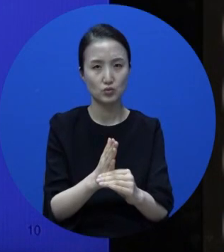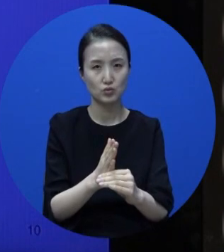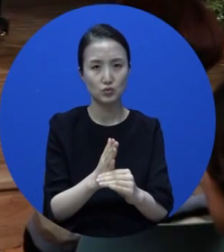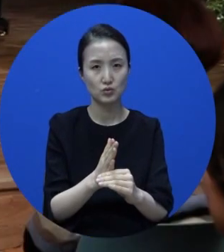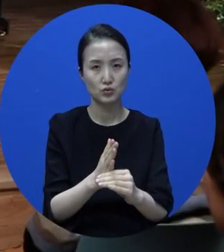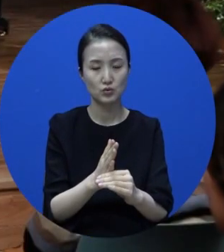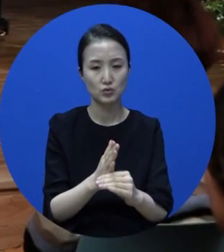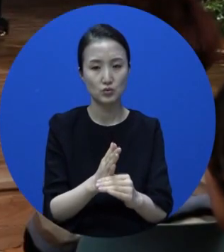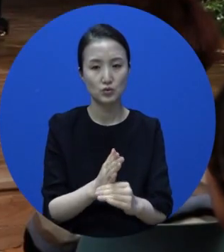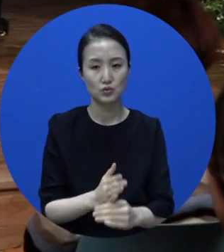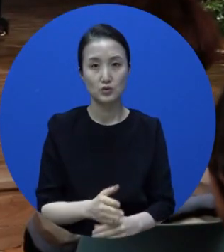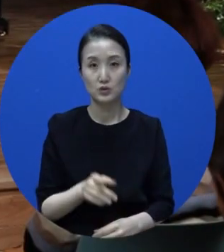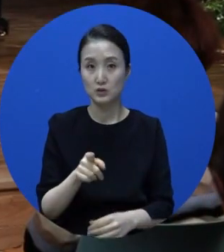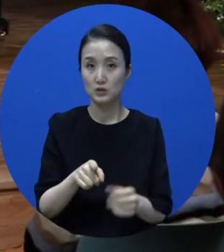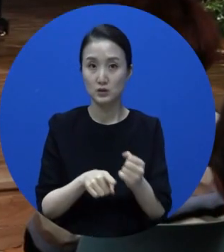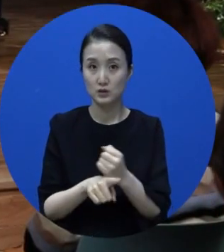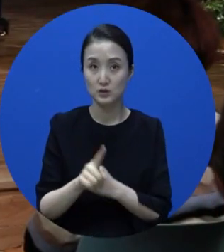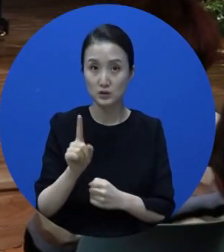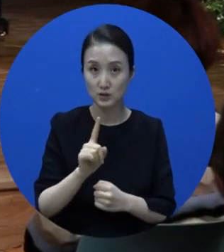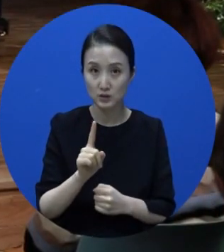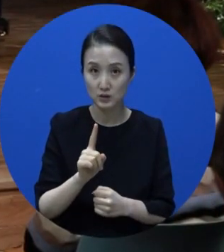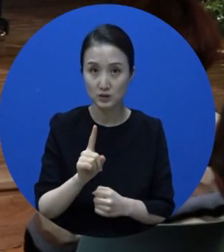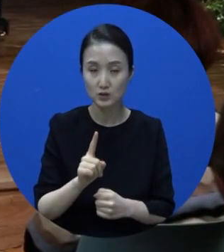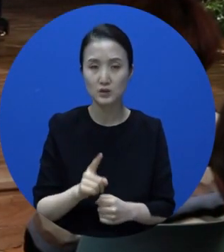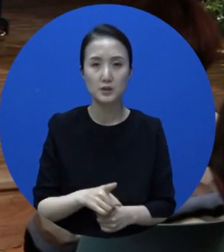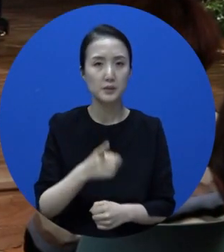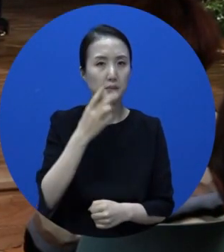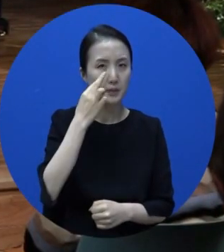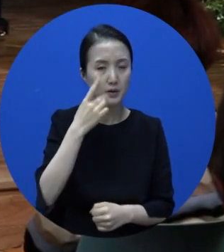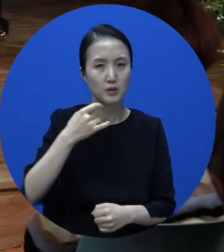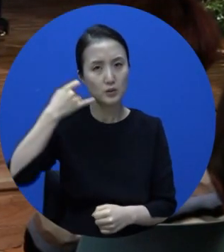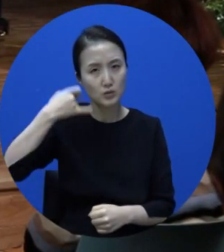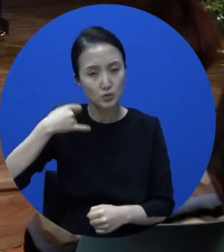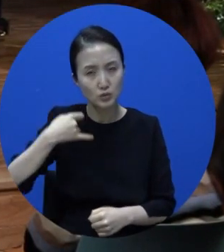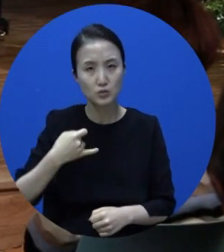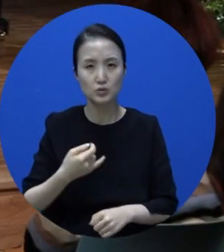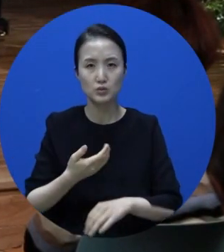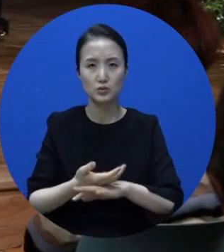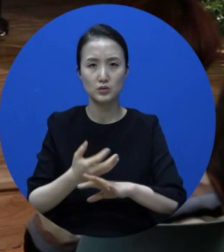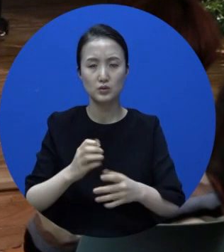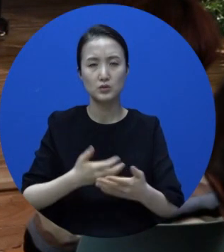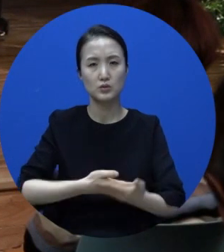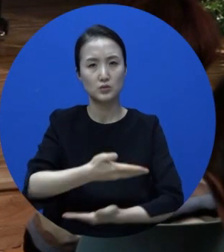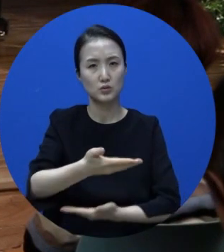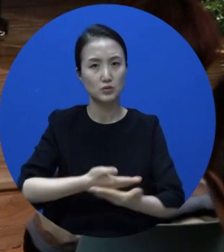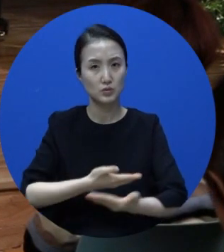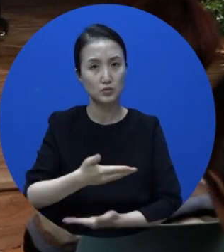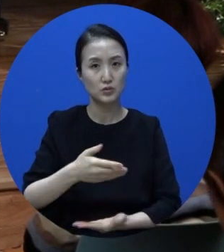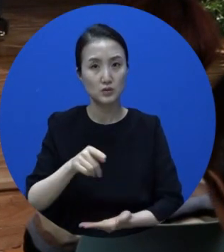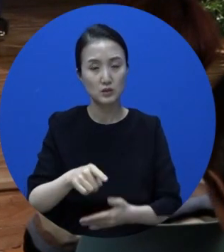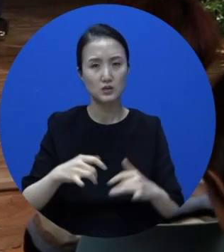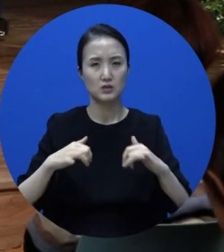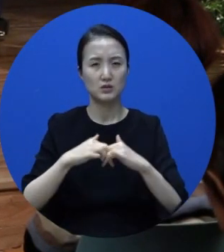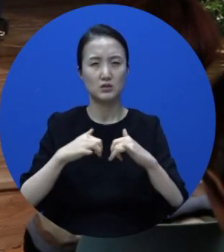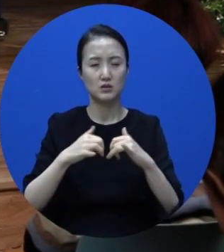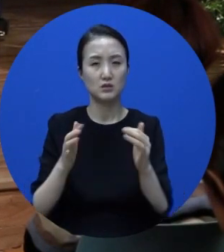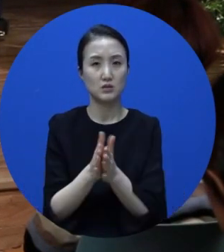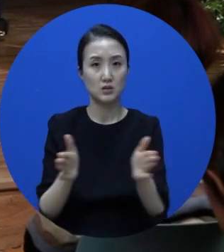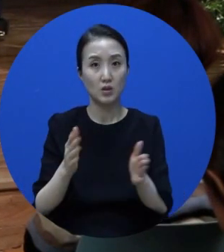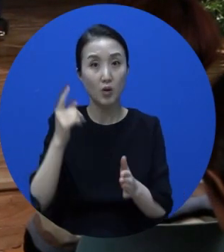결국 미 중 무역 분쟁이 시작된 이유는 무역수지 적자 폭을 해소하기 위한 게 아니라